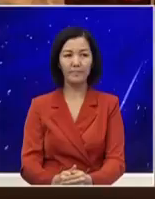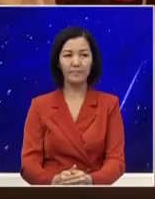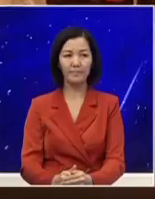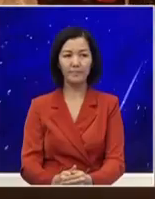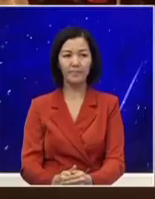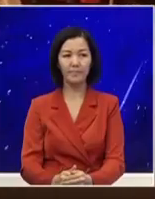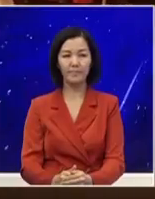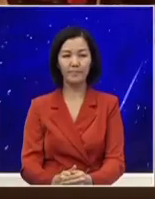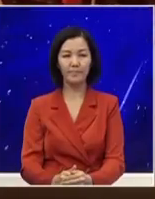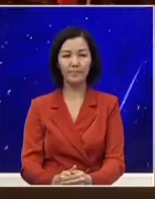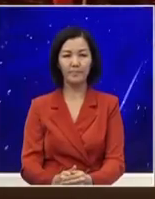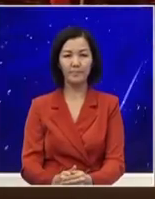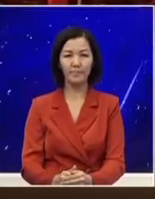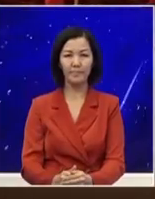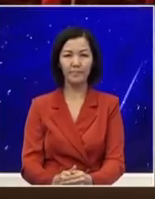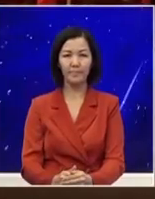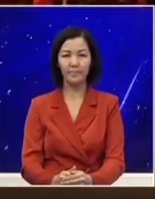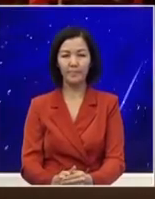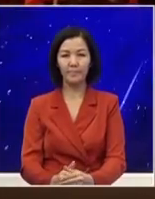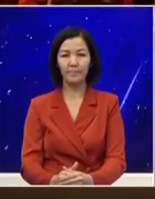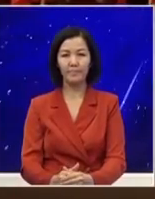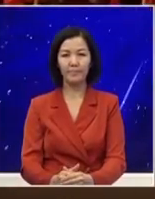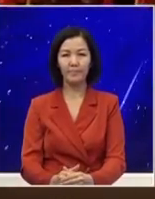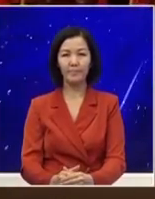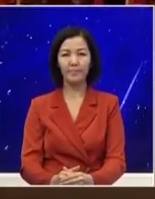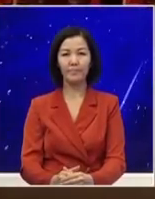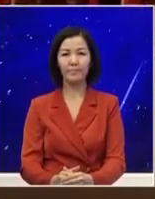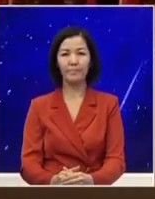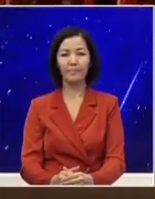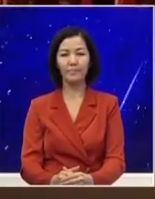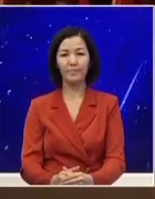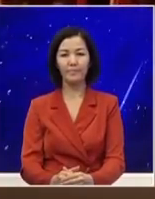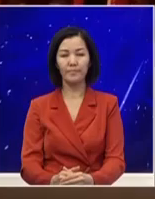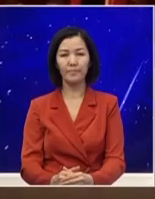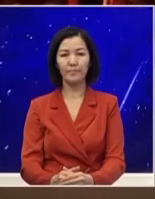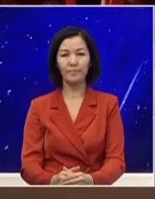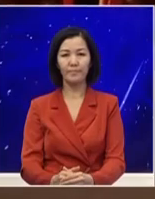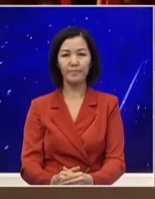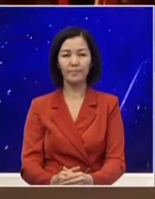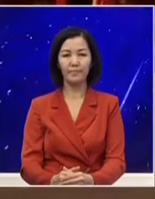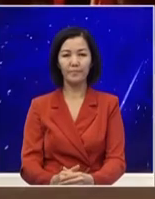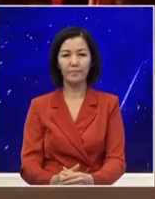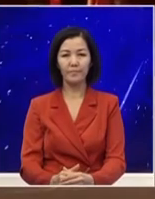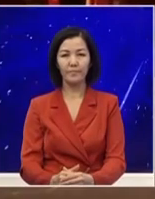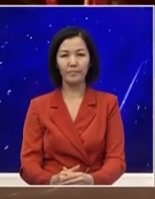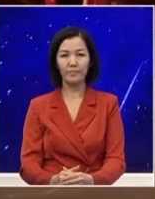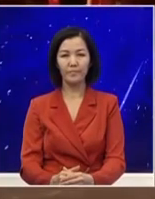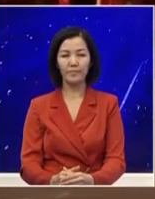Тойама адам өзім мен санға, жемет көз жер жүзіне тоймаса да, өлсе тойар көзіне құм